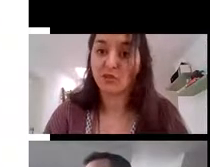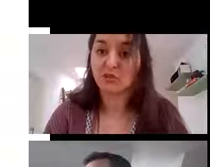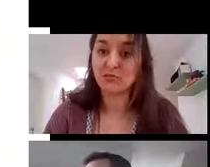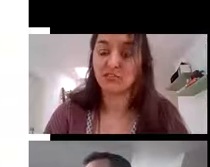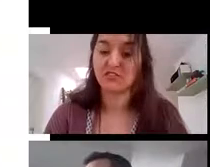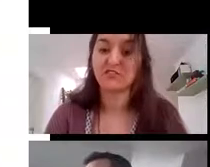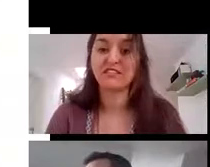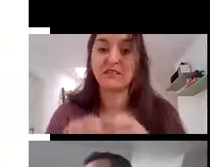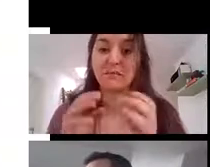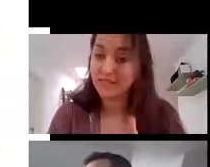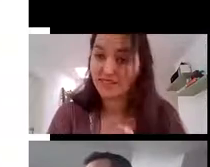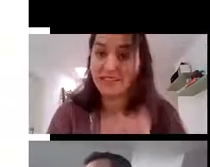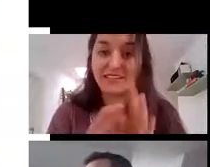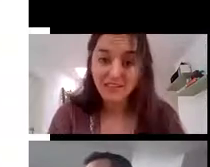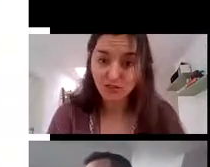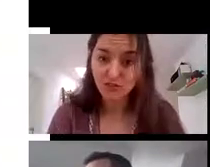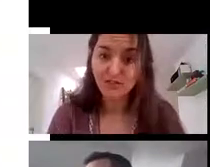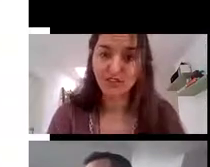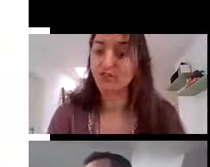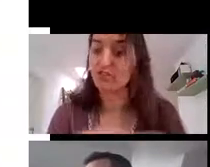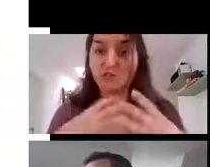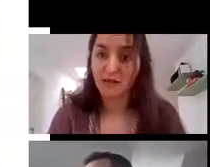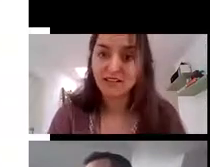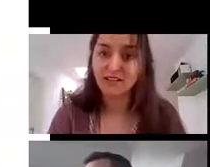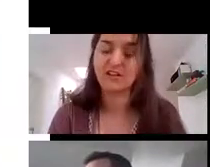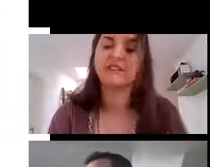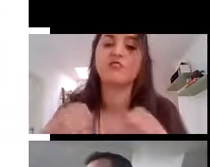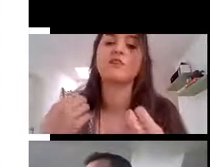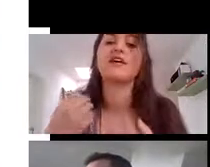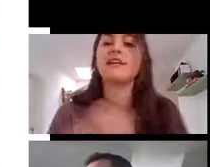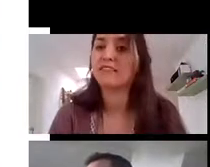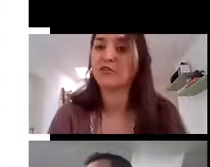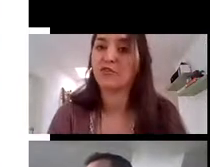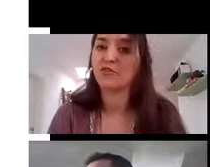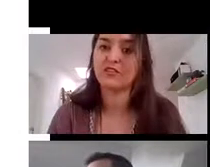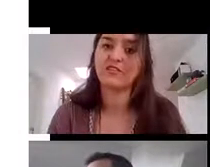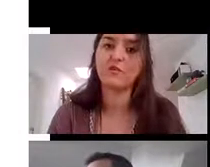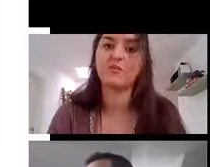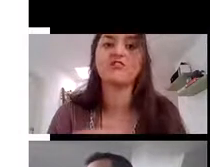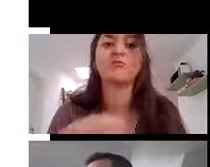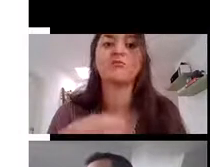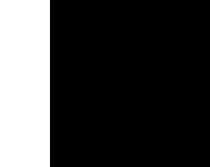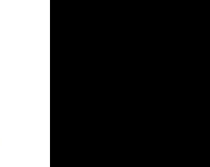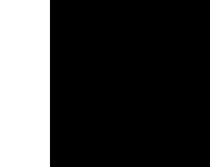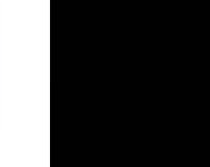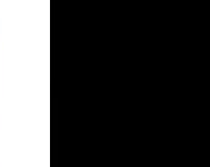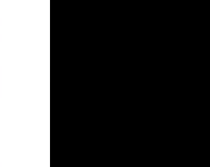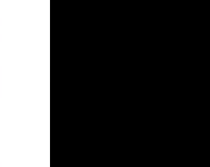12-jarigen zijn ook mondmaskers dus binnen niet nodig. Dus spelen kan, dus gewoon dat intensief contact dat we een beetje moeten